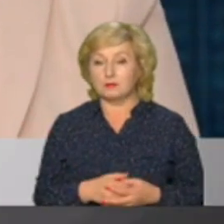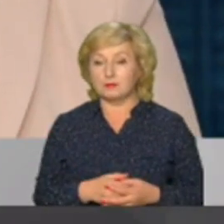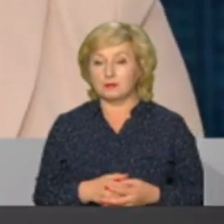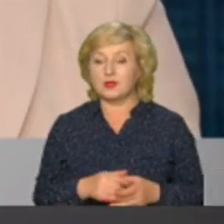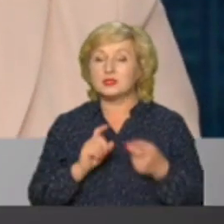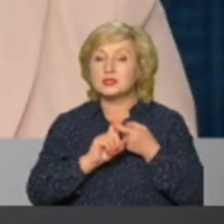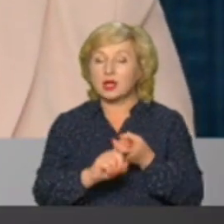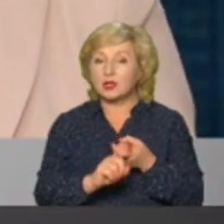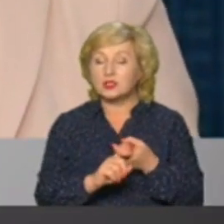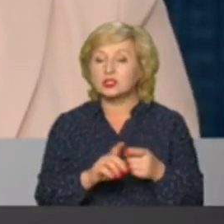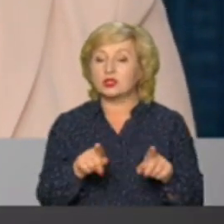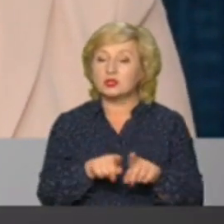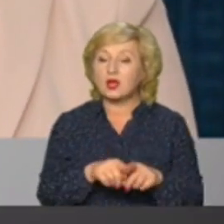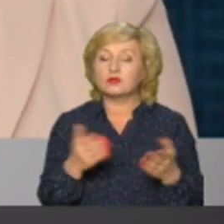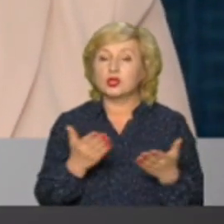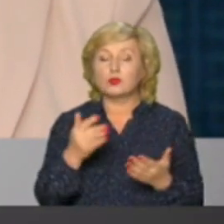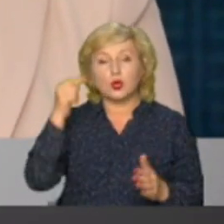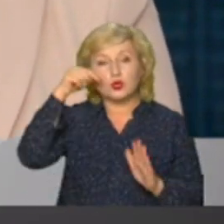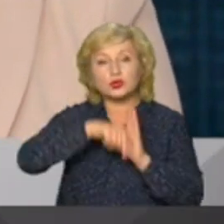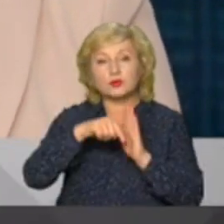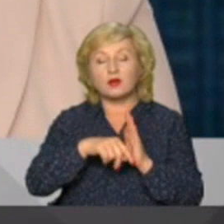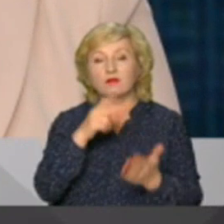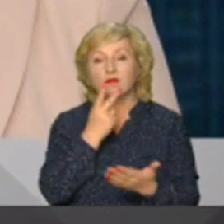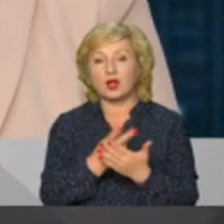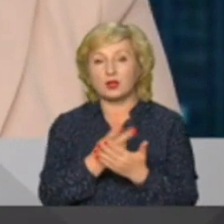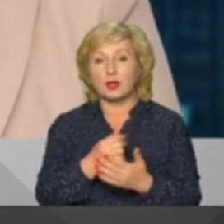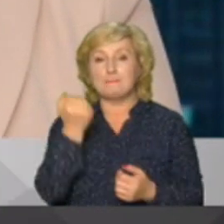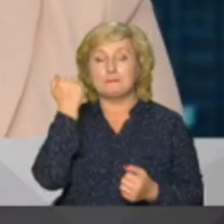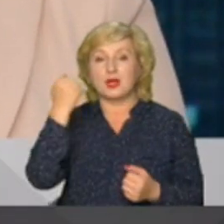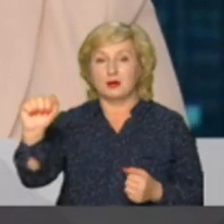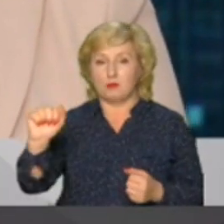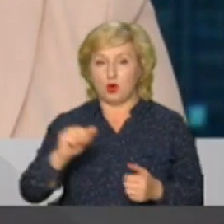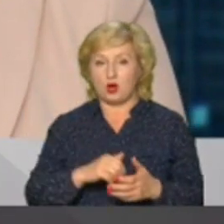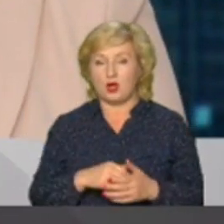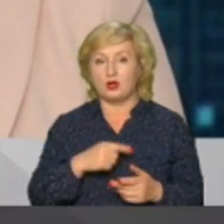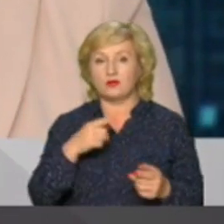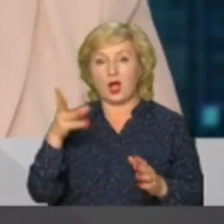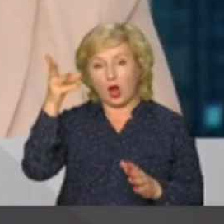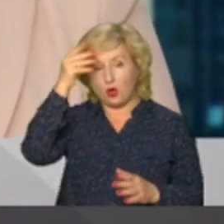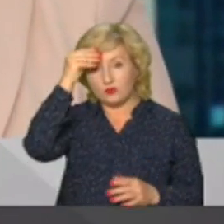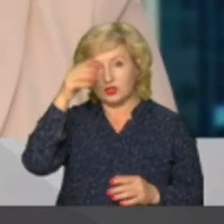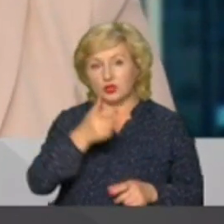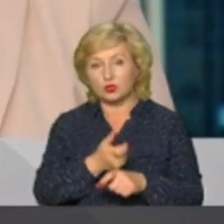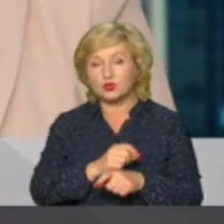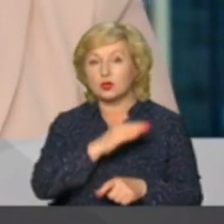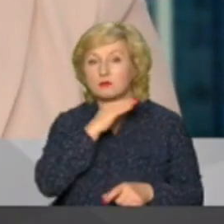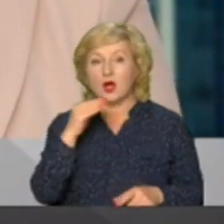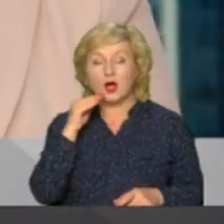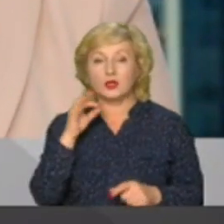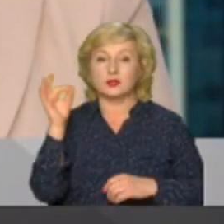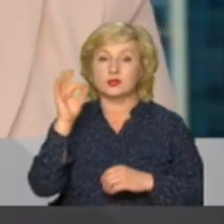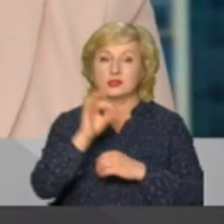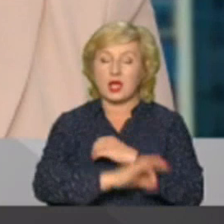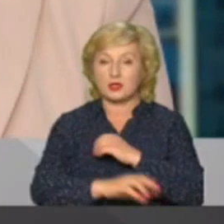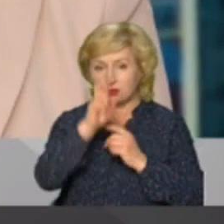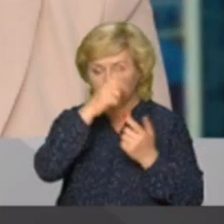залежить від того, так, в чийому розумінні, як виглядає перемога. І враховуючи, що дуже багато західних країн, в тому числі